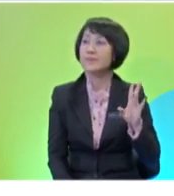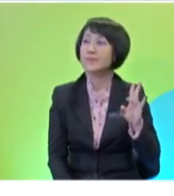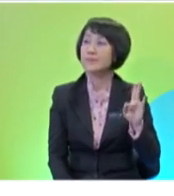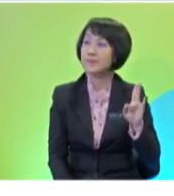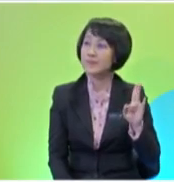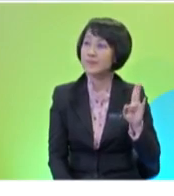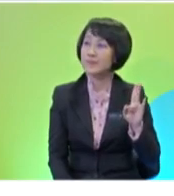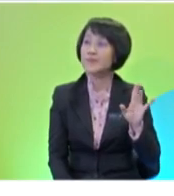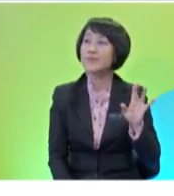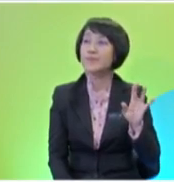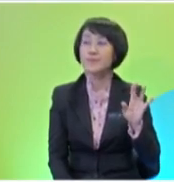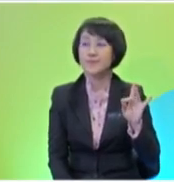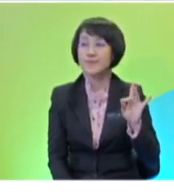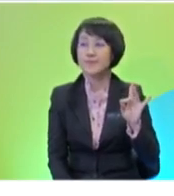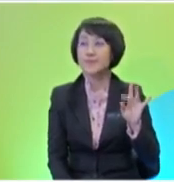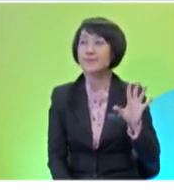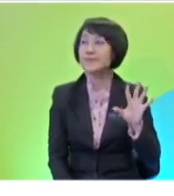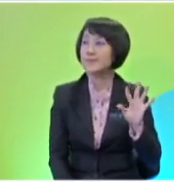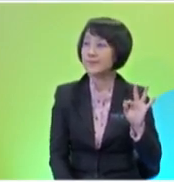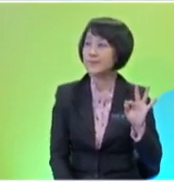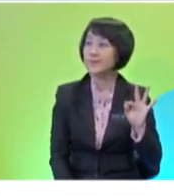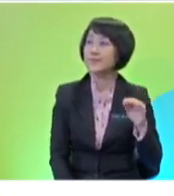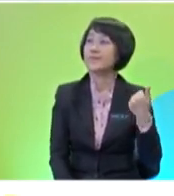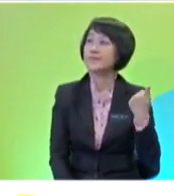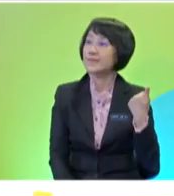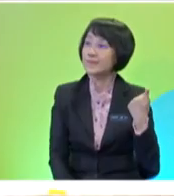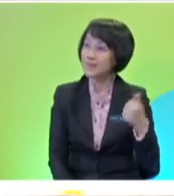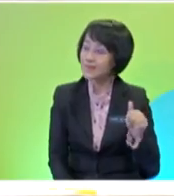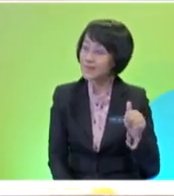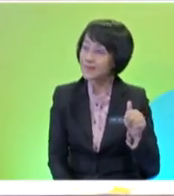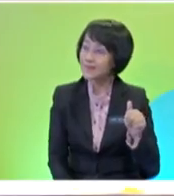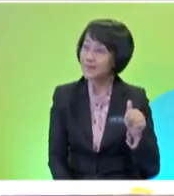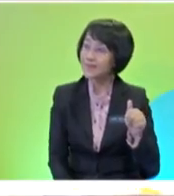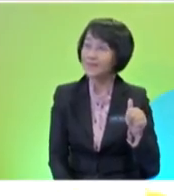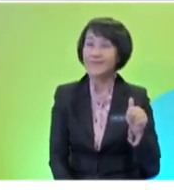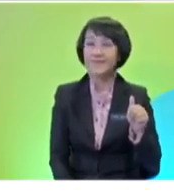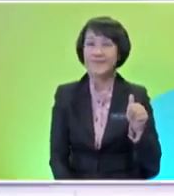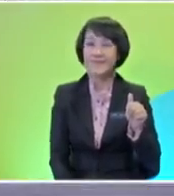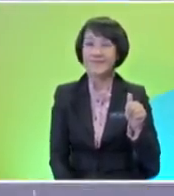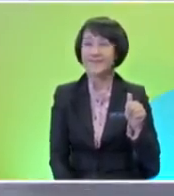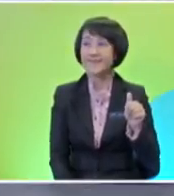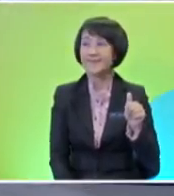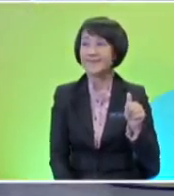7 8 9 10 Oke